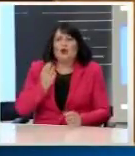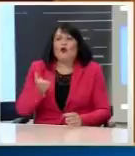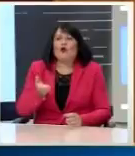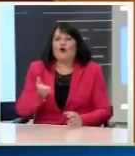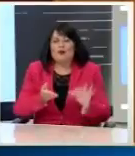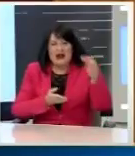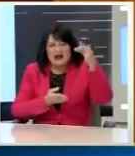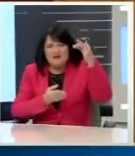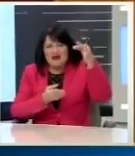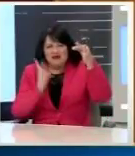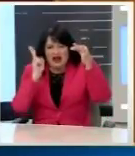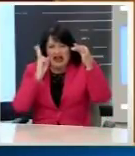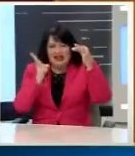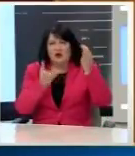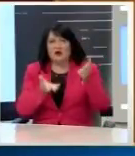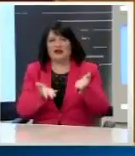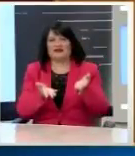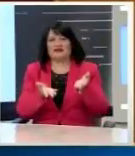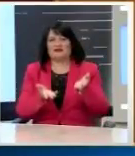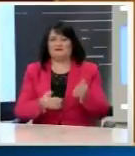αυτού του είδους κατηγορίες.